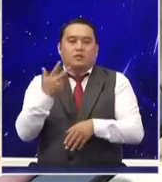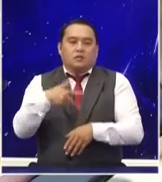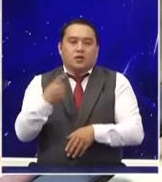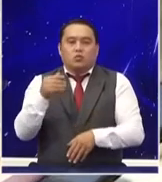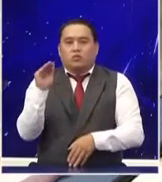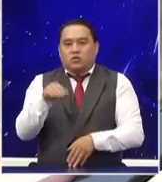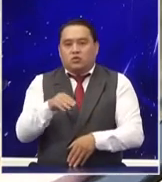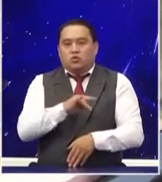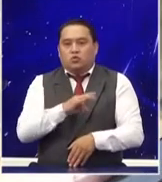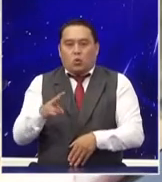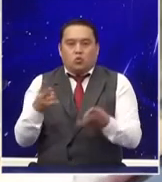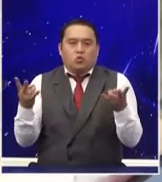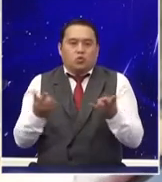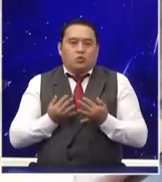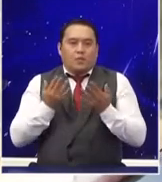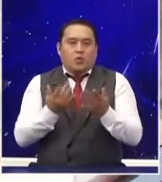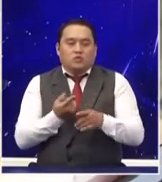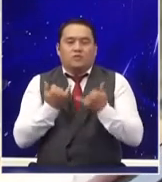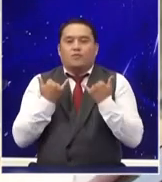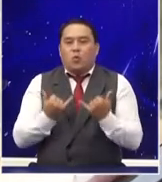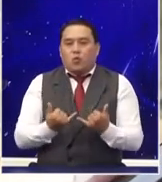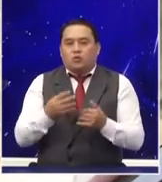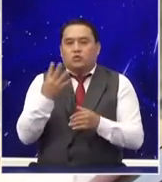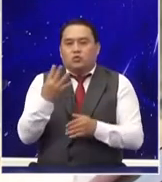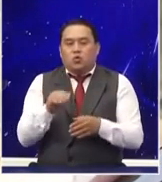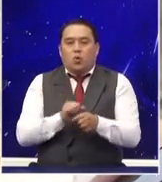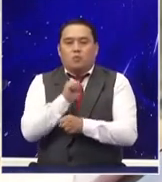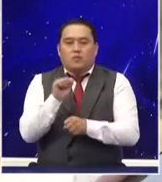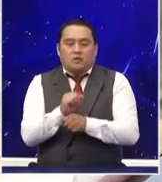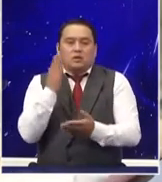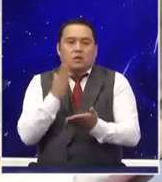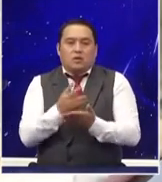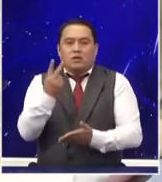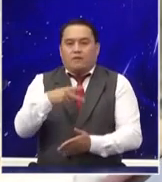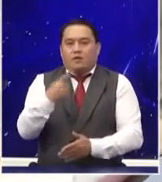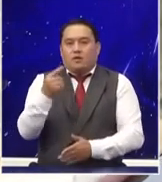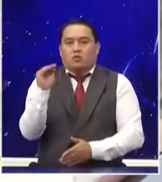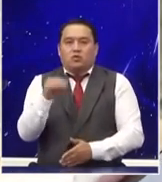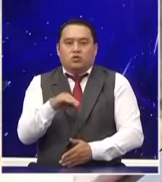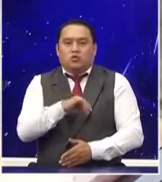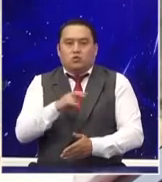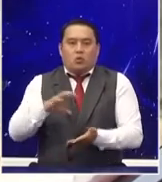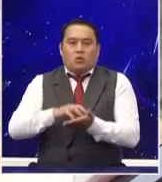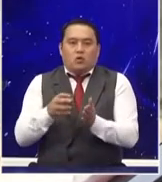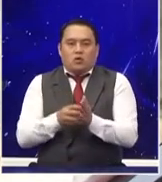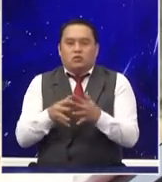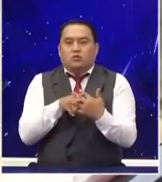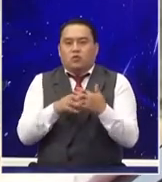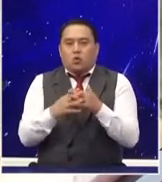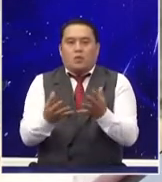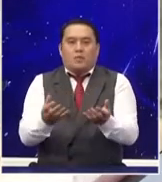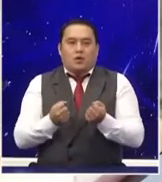31 тысячи тонн твердого топлива. На сегодняшний день на 4 тупиках имеется 21 тысяча тонн угля. Население